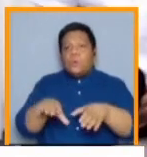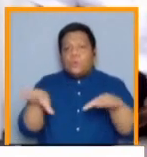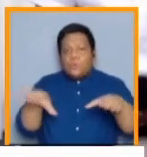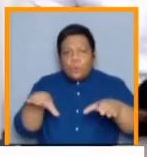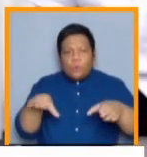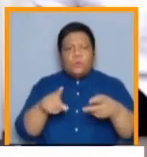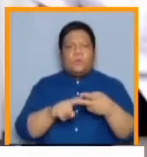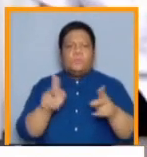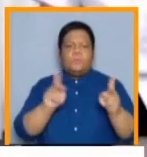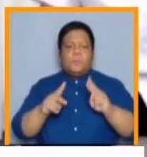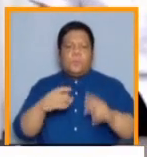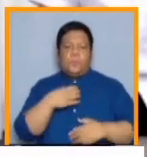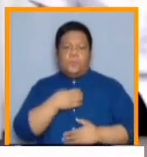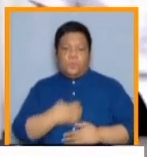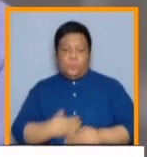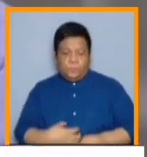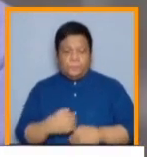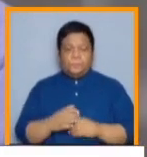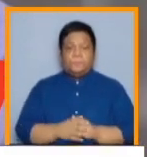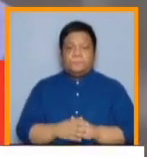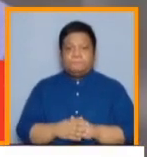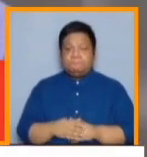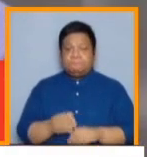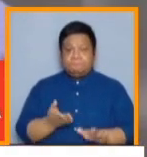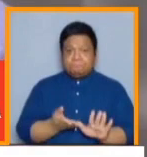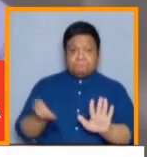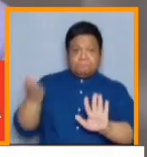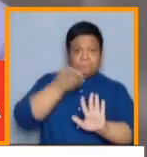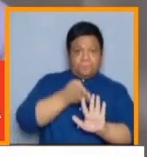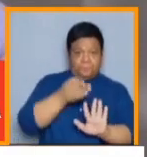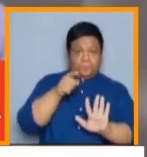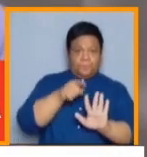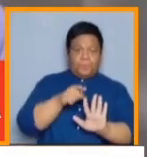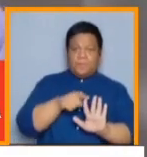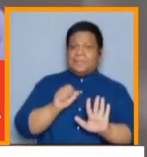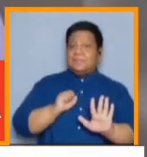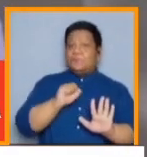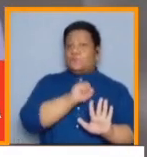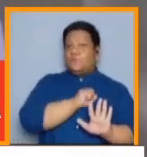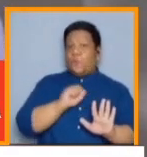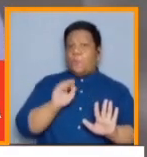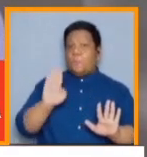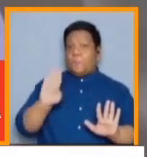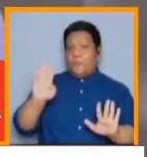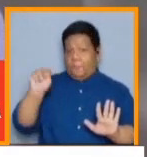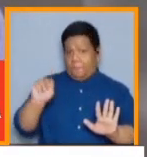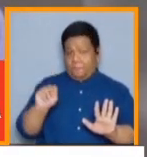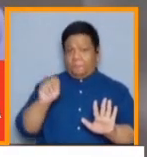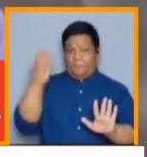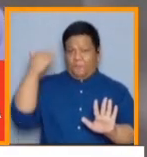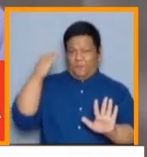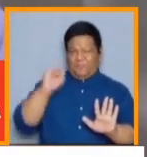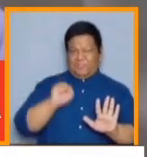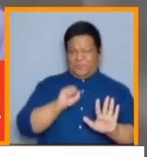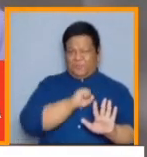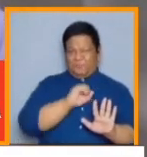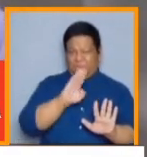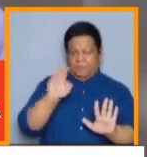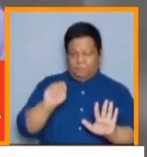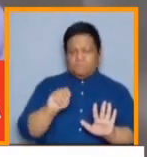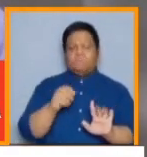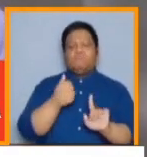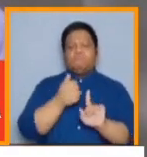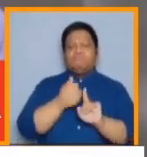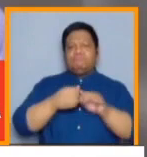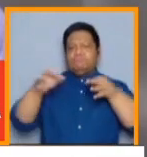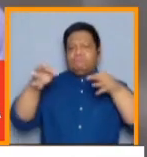Senator Bongbong Marcos na magsulong ng komprehensibong programa para sa agrikultura. Sinabi niya yan sa Agri 2022, isang